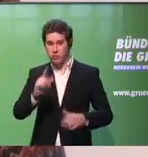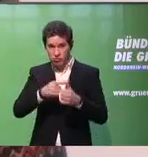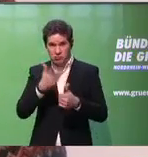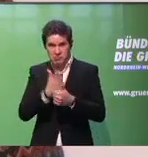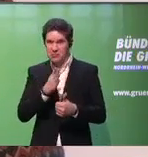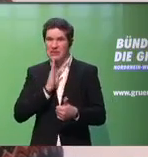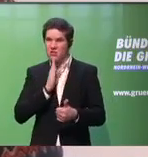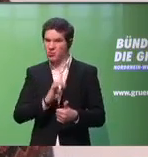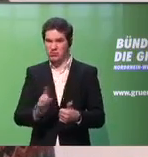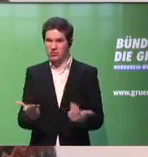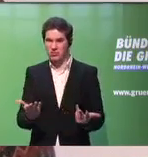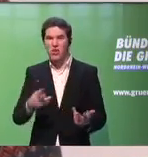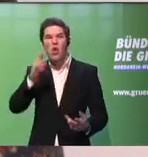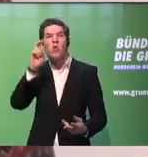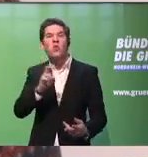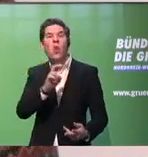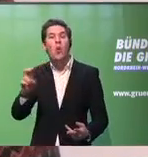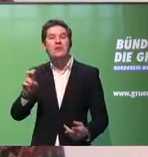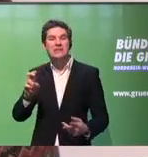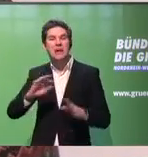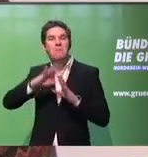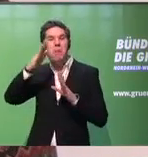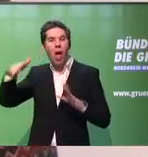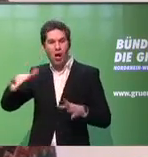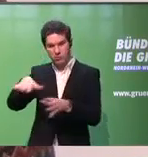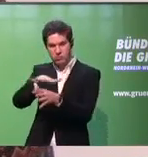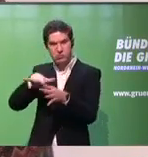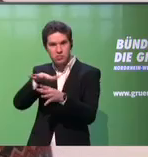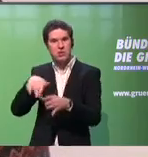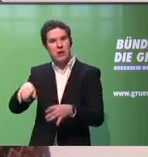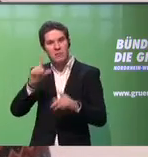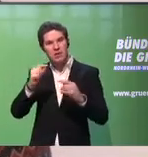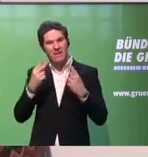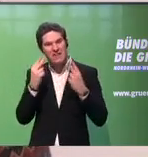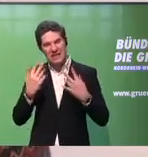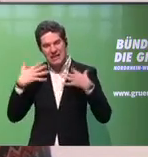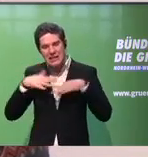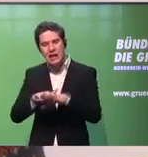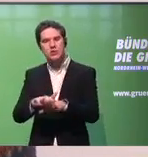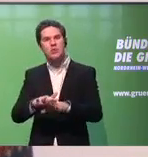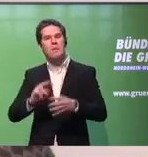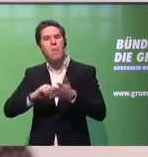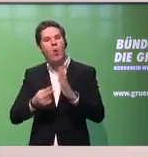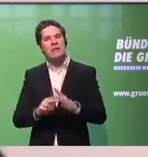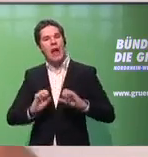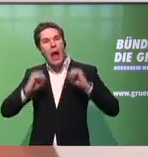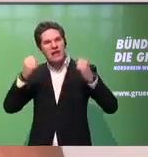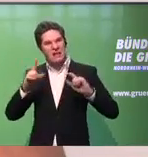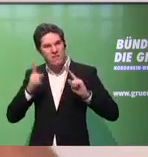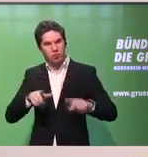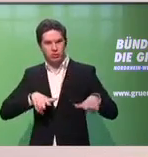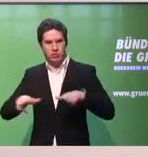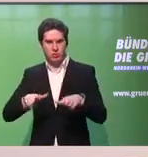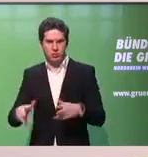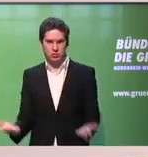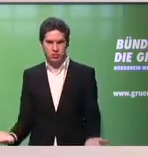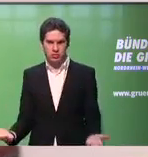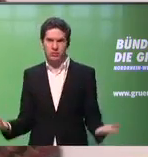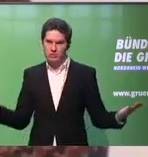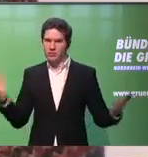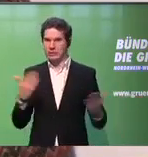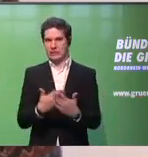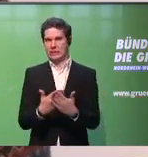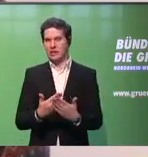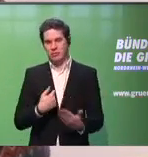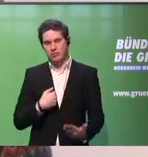wie Kreuzberg unbedingt aktive Integrationspolitik stattfinden muss. War das nur als Vorbemerkung zur Einstimmung. Ich habe